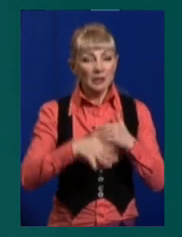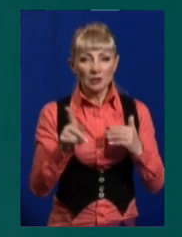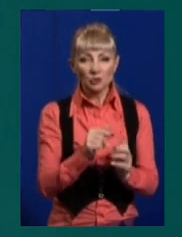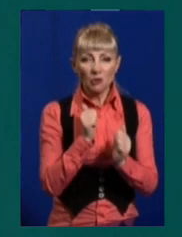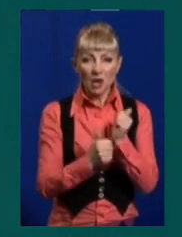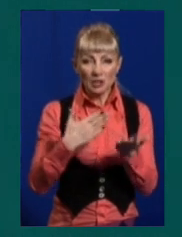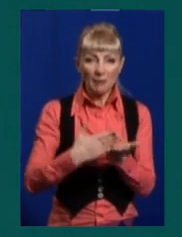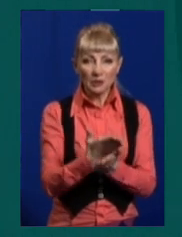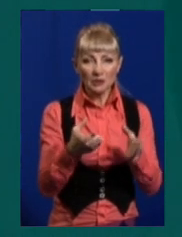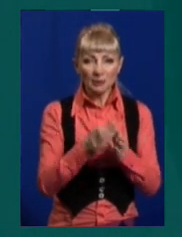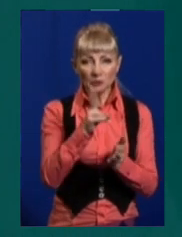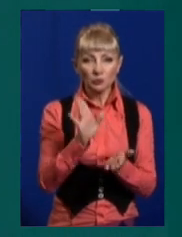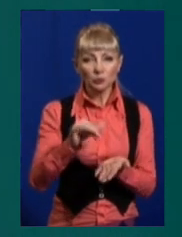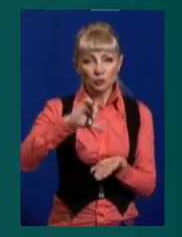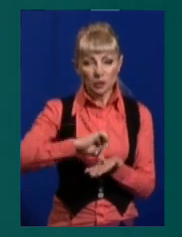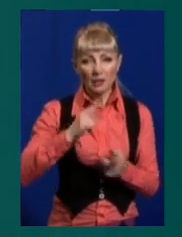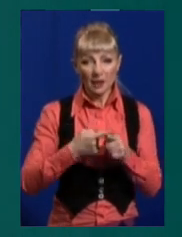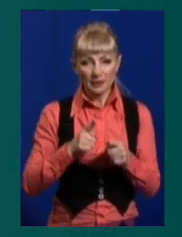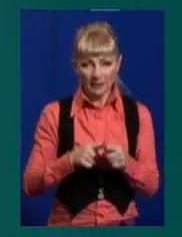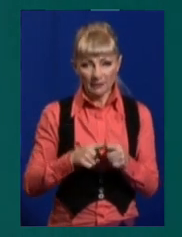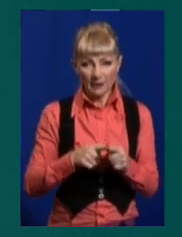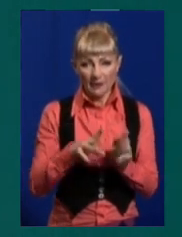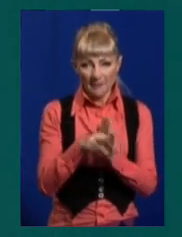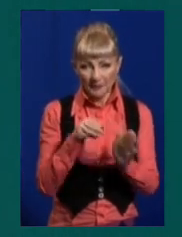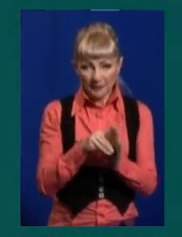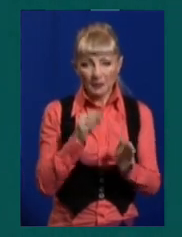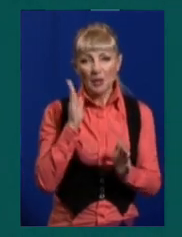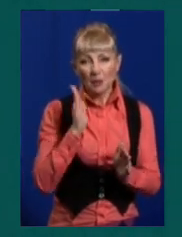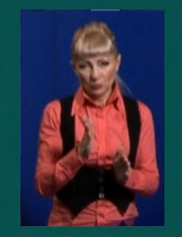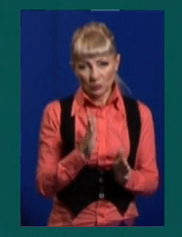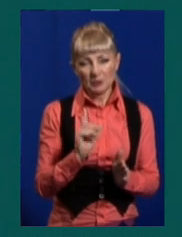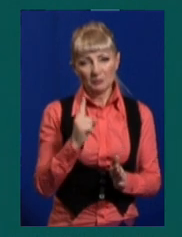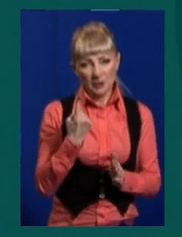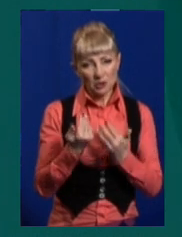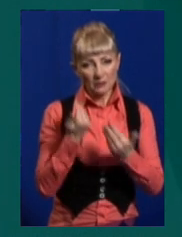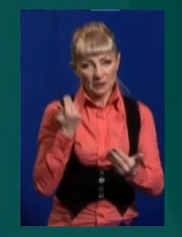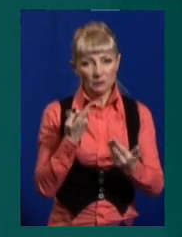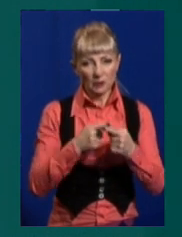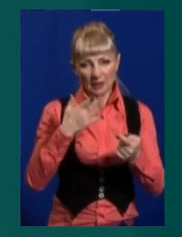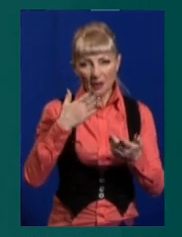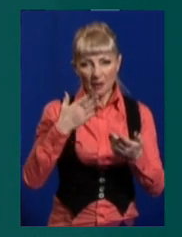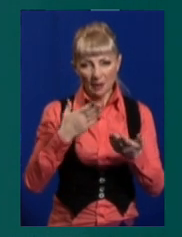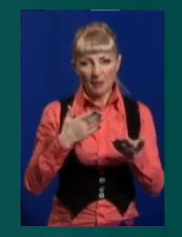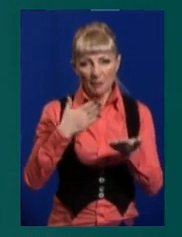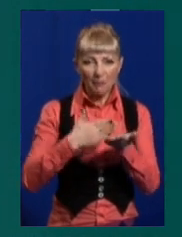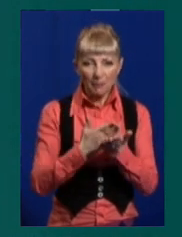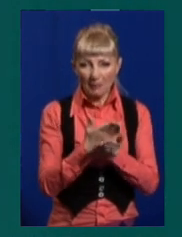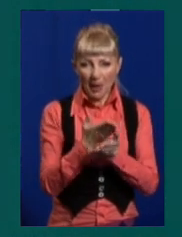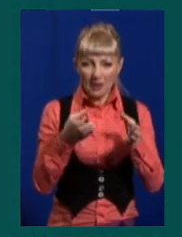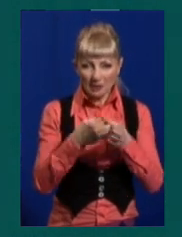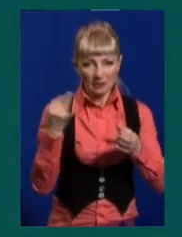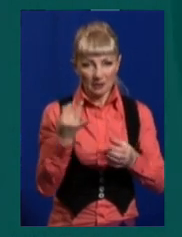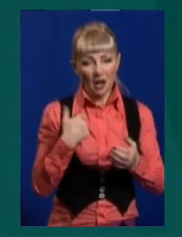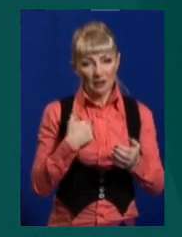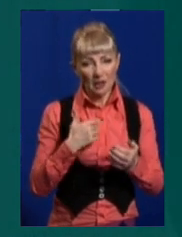кожна партія, яка стане учасником цього процесу, буде ставити на чільне місце, перш за все, партійні інтереси. А нам важливо зберегти в